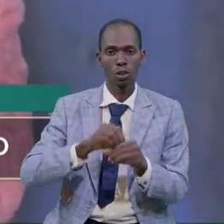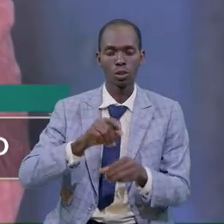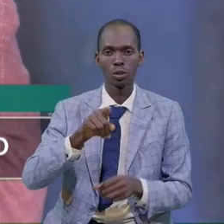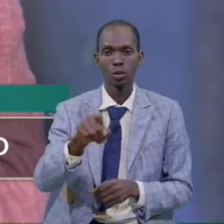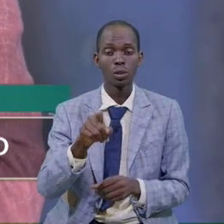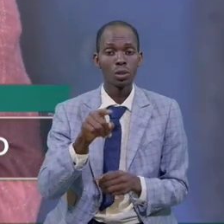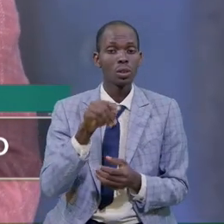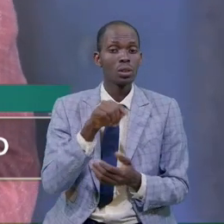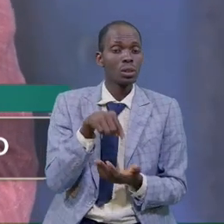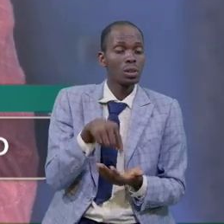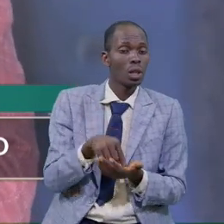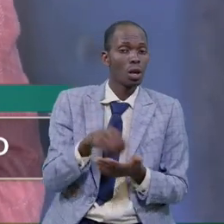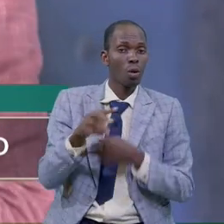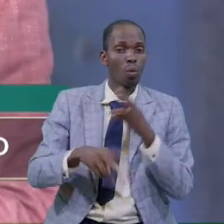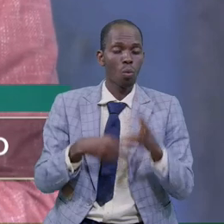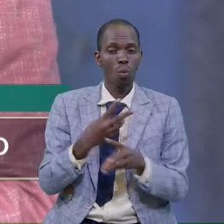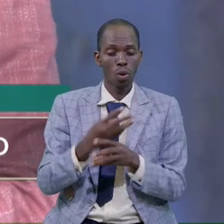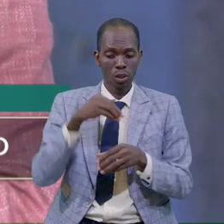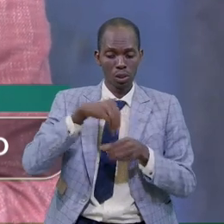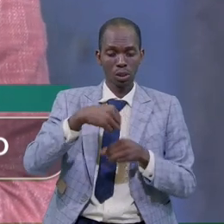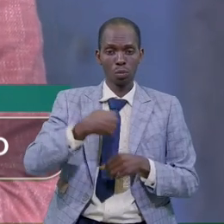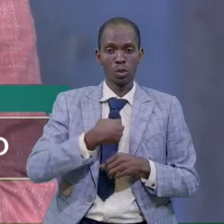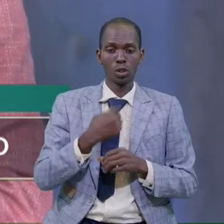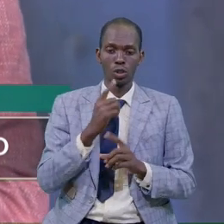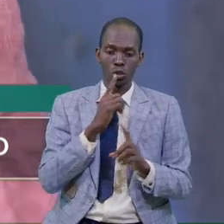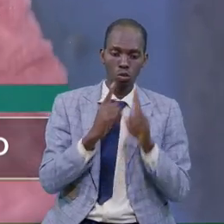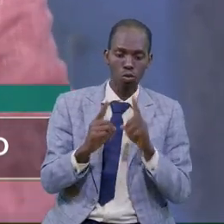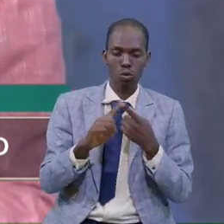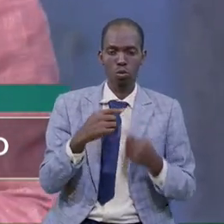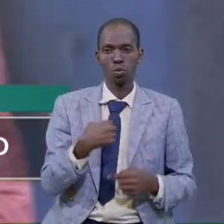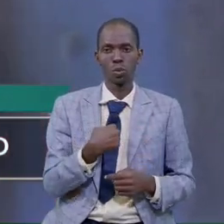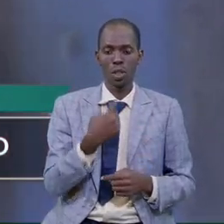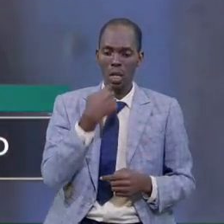toi. Et ce monde me parle. Et il me dit,